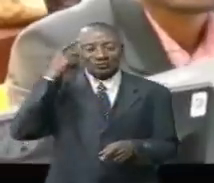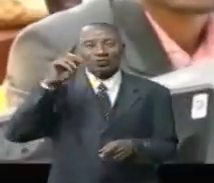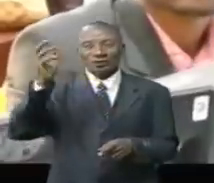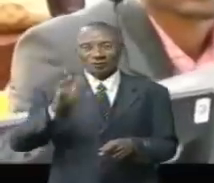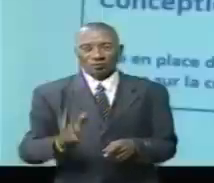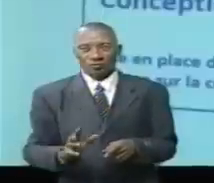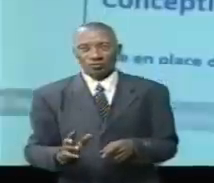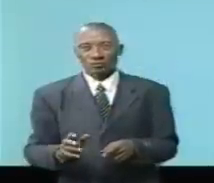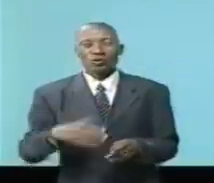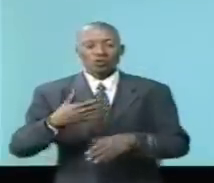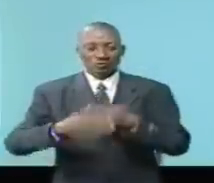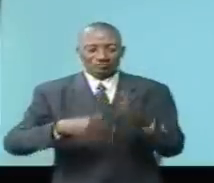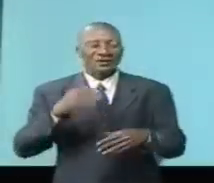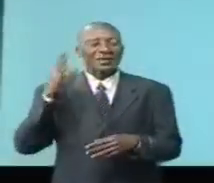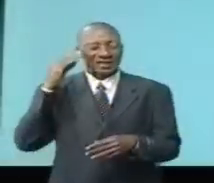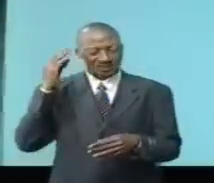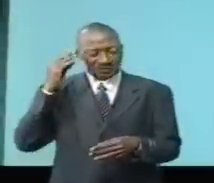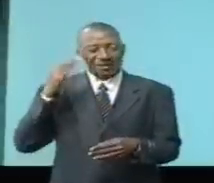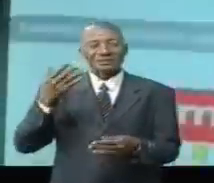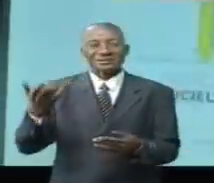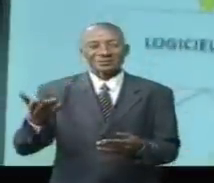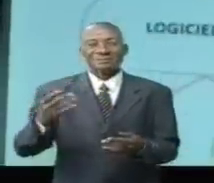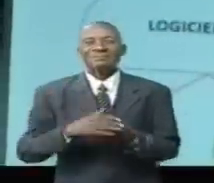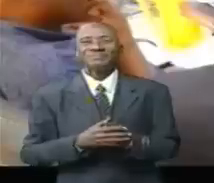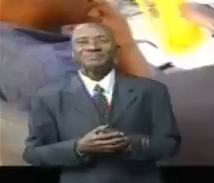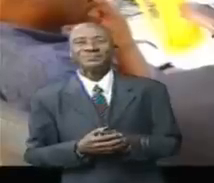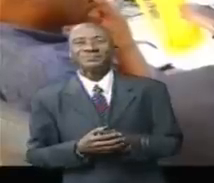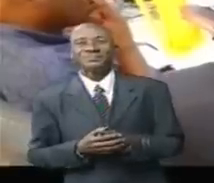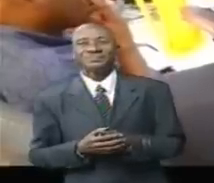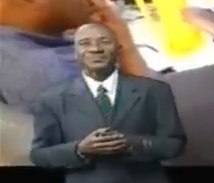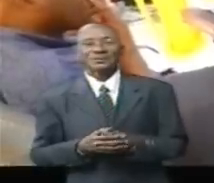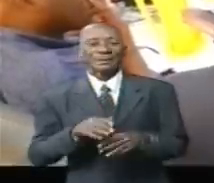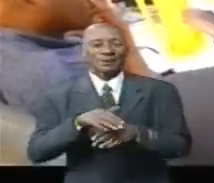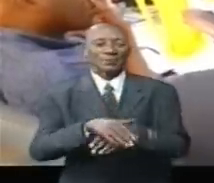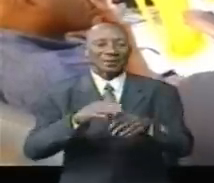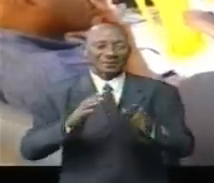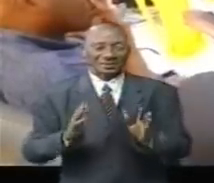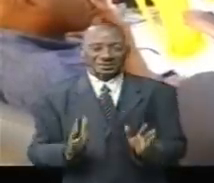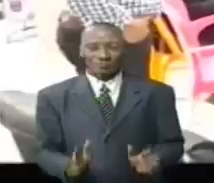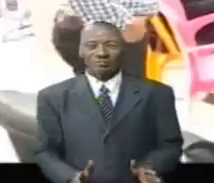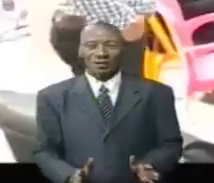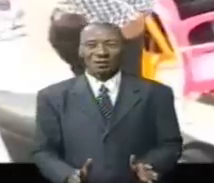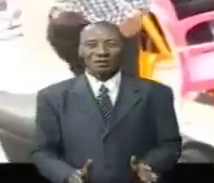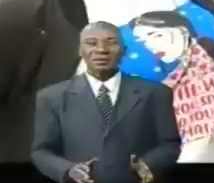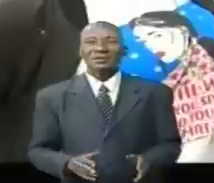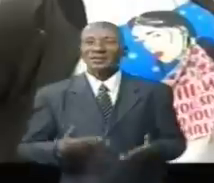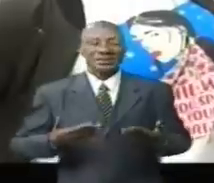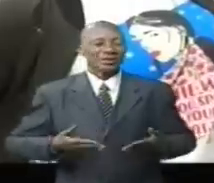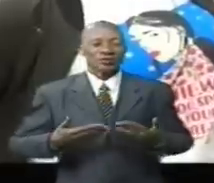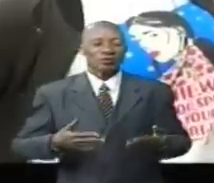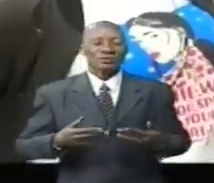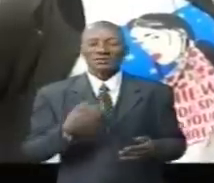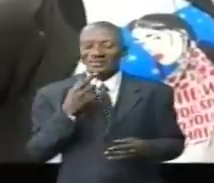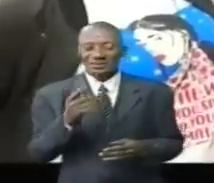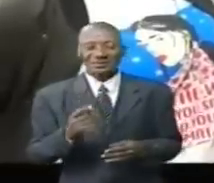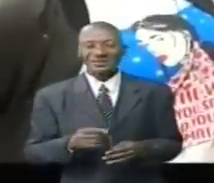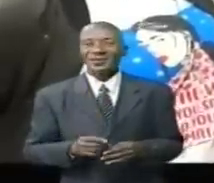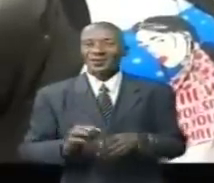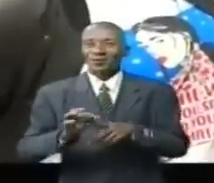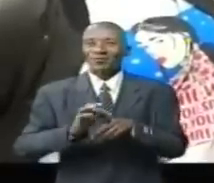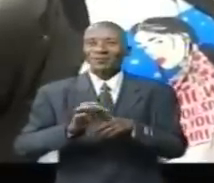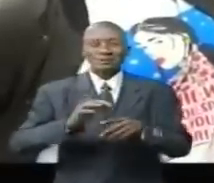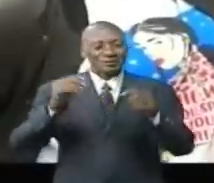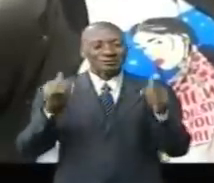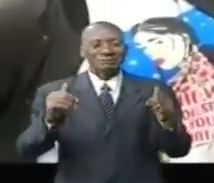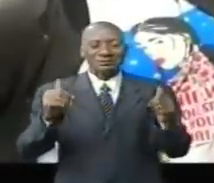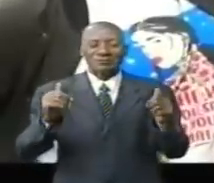qui vont suivre. Satisfaction aussi de quelques participants. Tout s'est bien passé. Nous remercions le